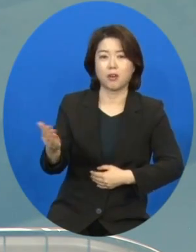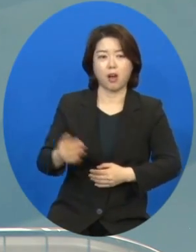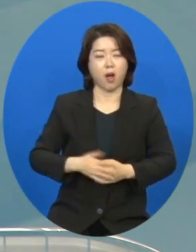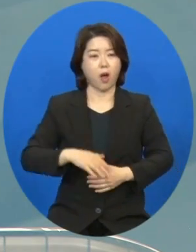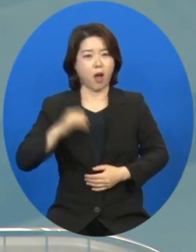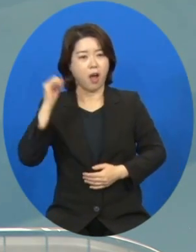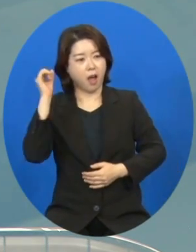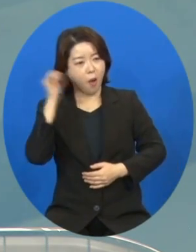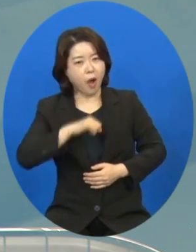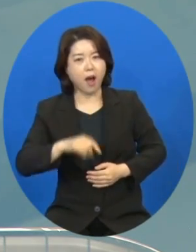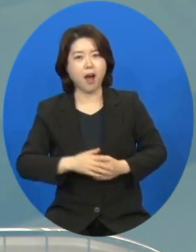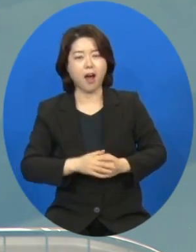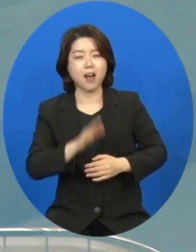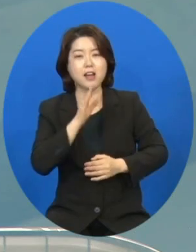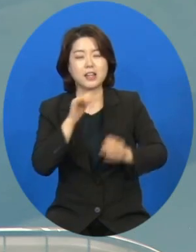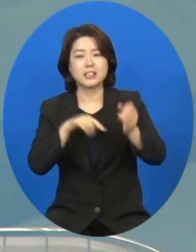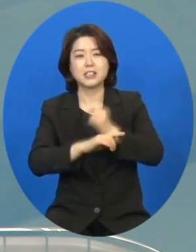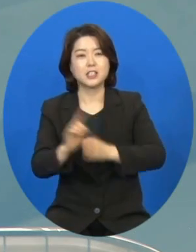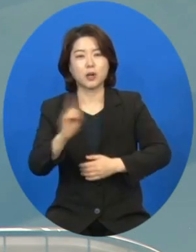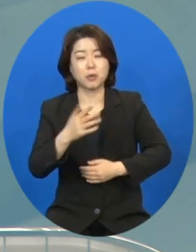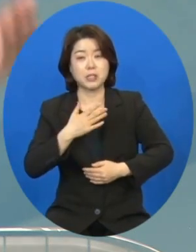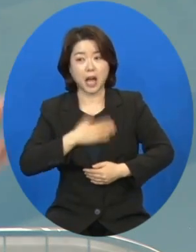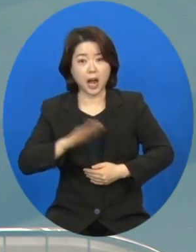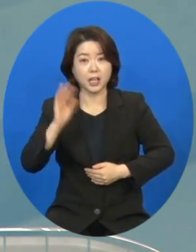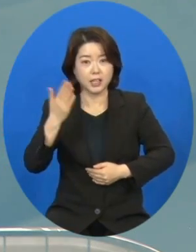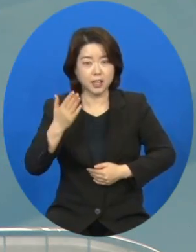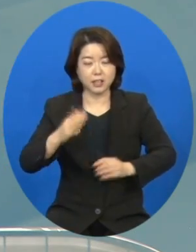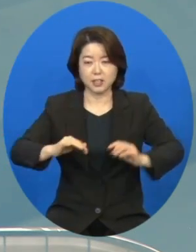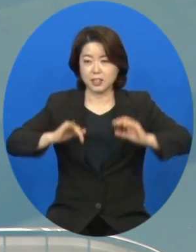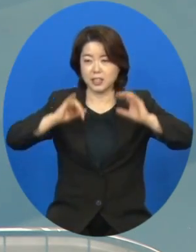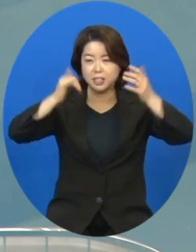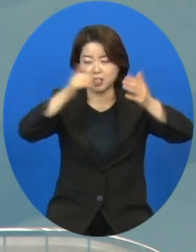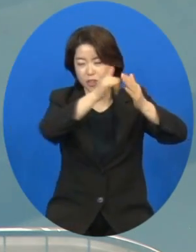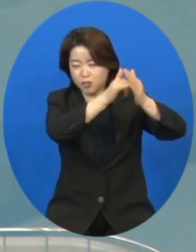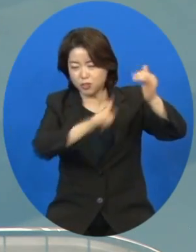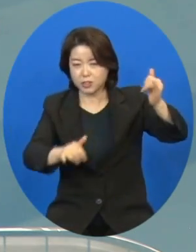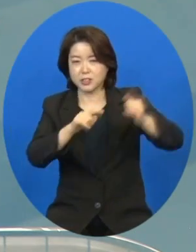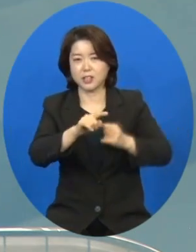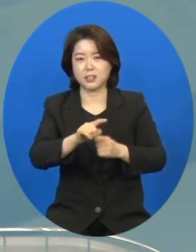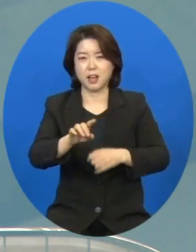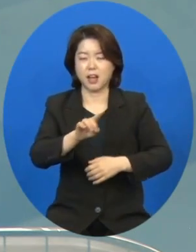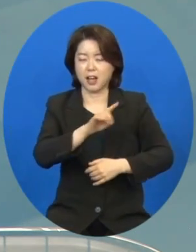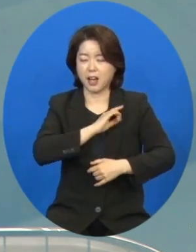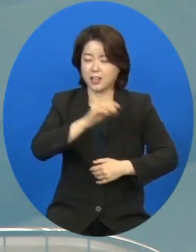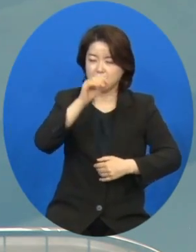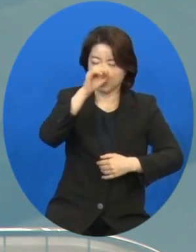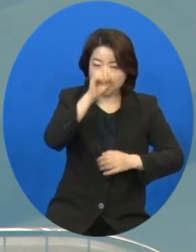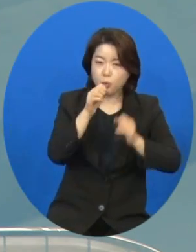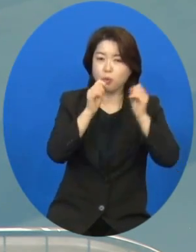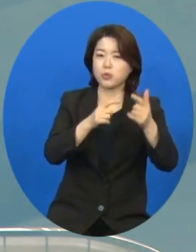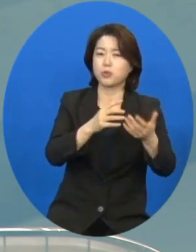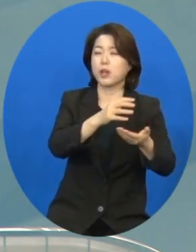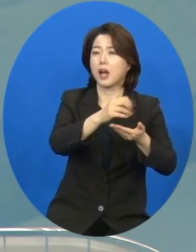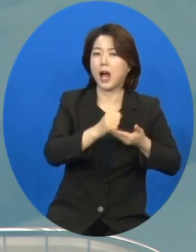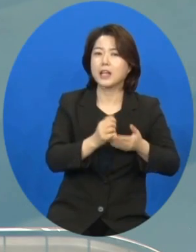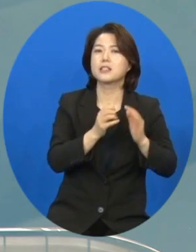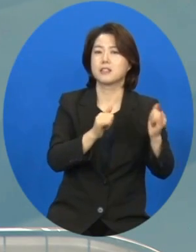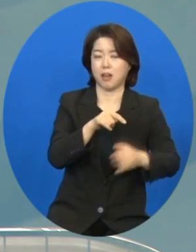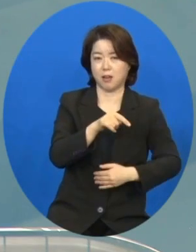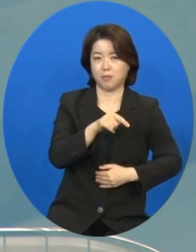진리가 뭔지를 알게 되는 이 인류상 이보다도 더 좋은 기회를 얻은 사람은